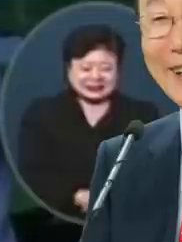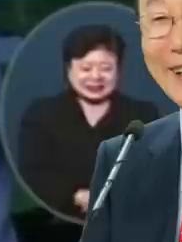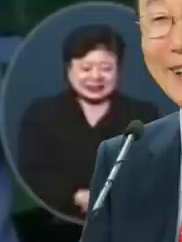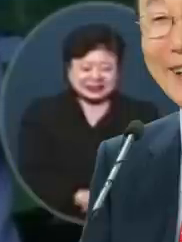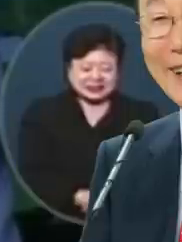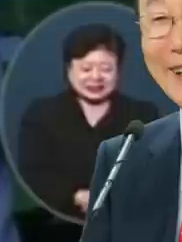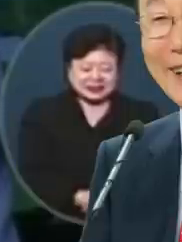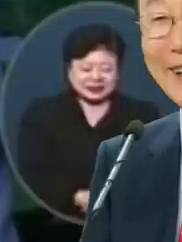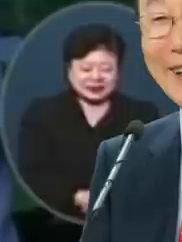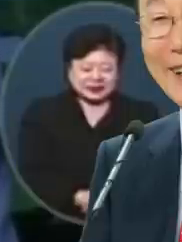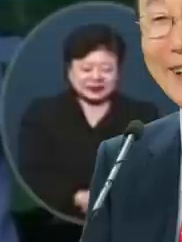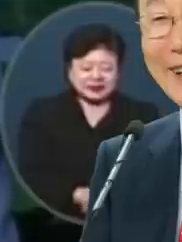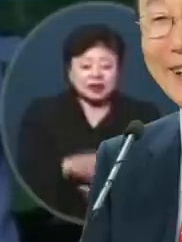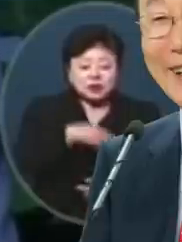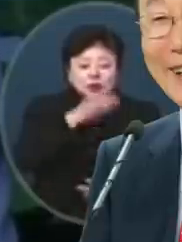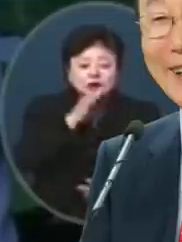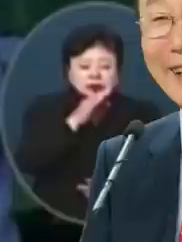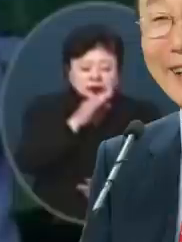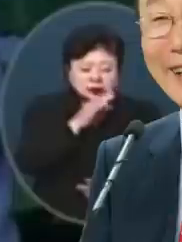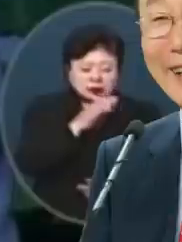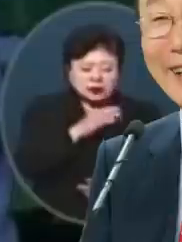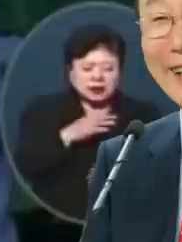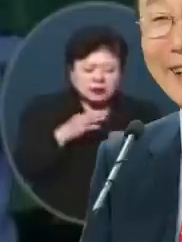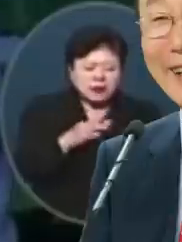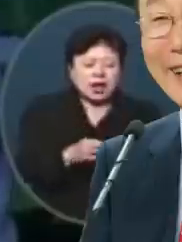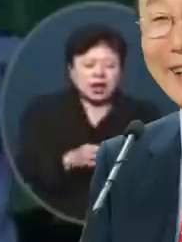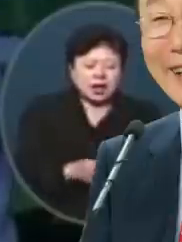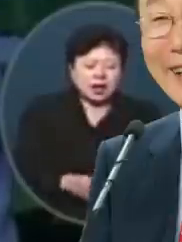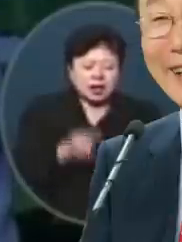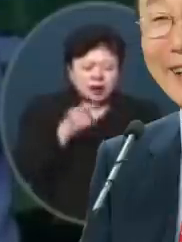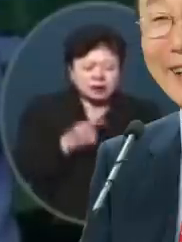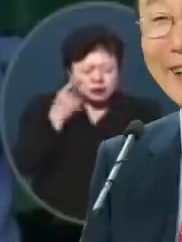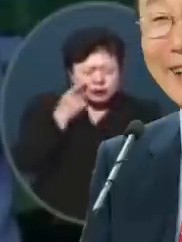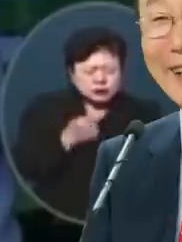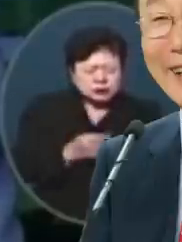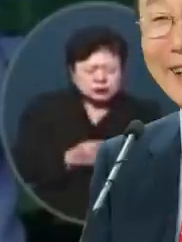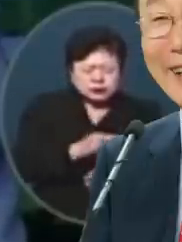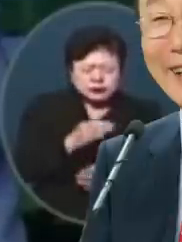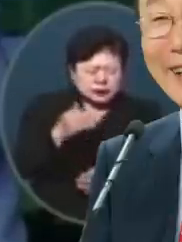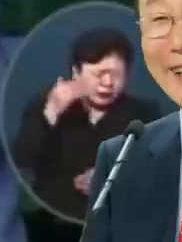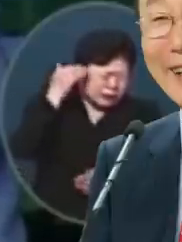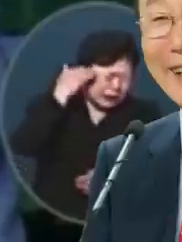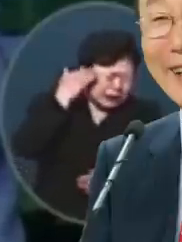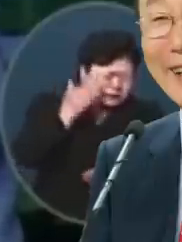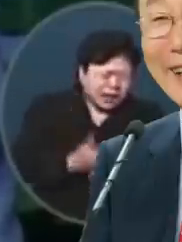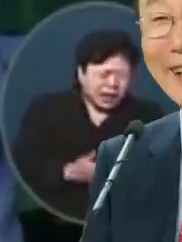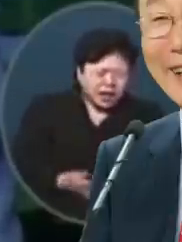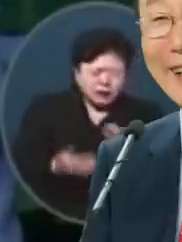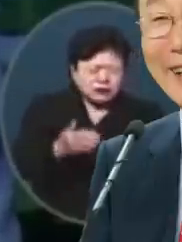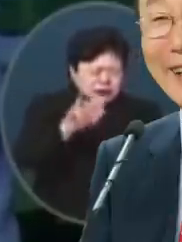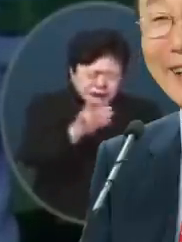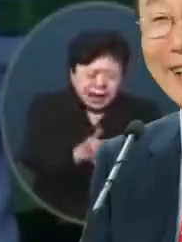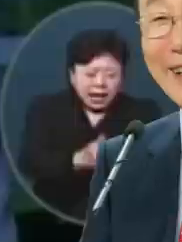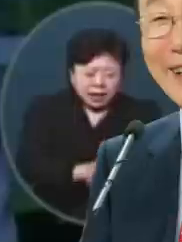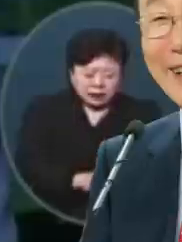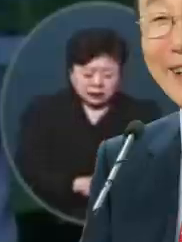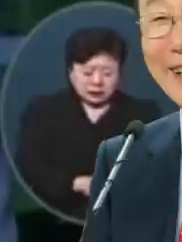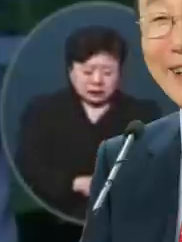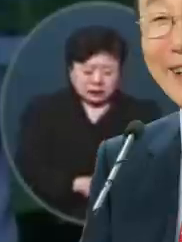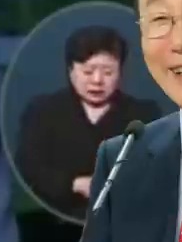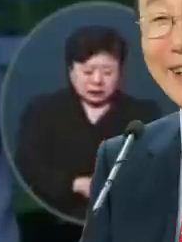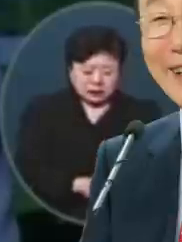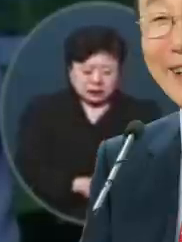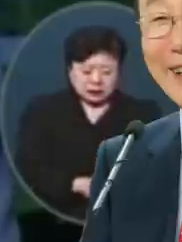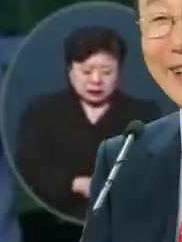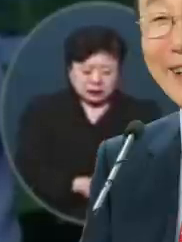그러니까 그 노인들이 고함치는 소리를 빨치산도 믿더라고요. 그러면서 이놈 참